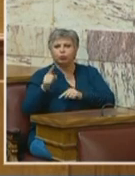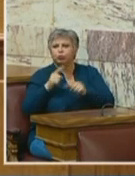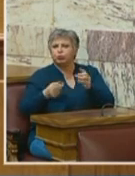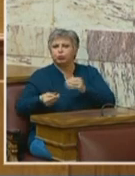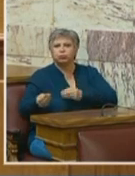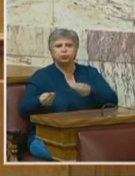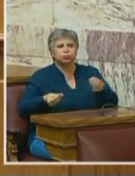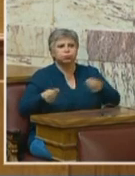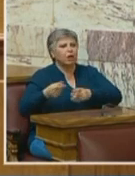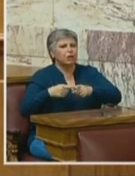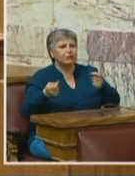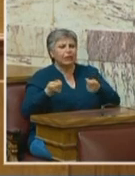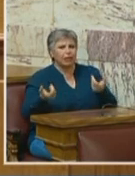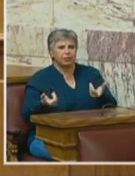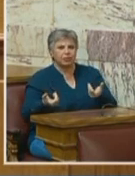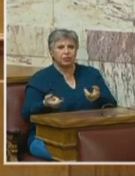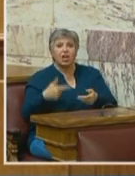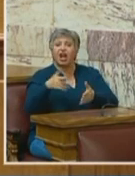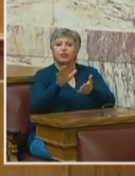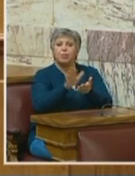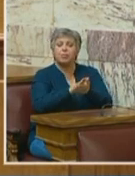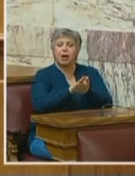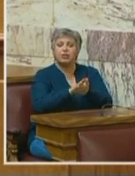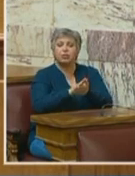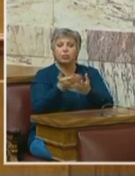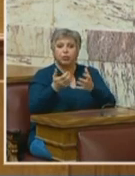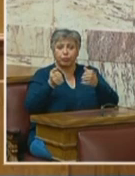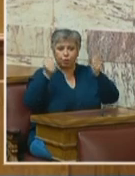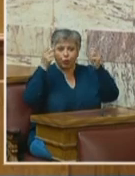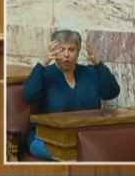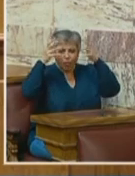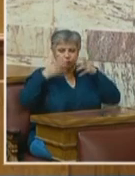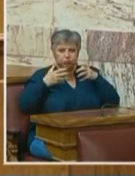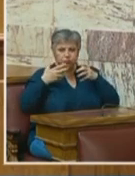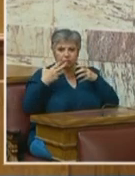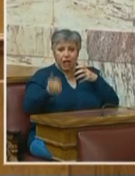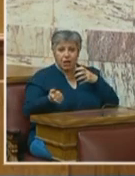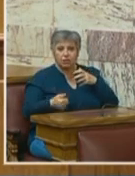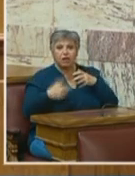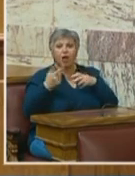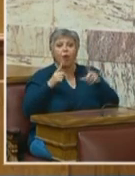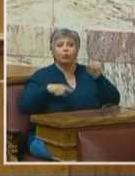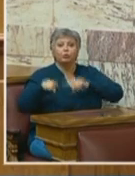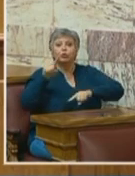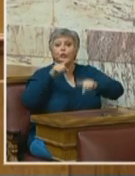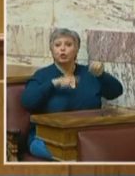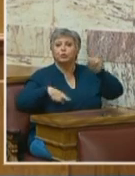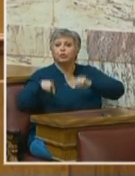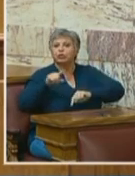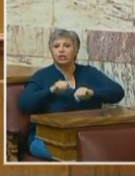κουκουλοφόροι μάρτυρες. Ουδείς γνωρίζει την ταυτότητά τους και ποτέ δεν ελέγχθηκε η αξιοπιστία